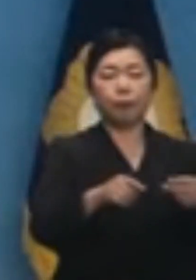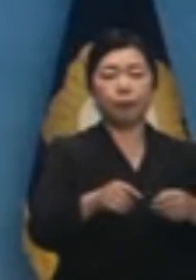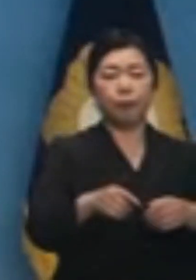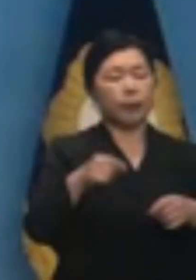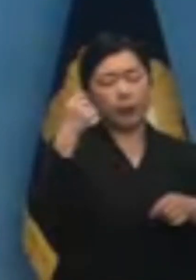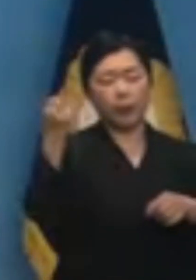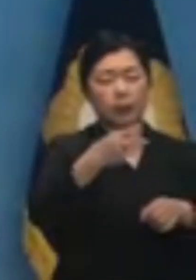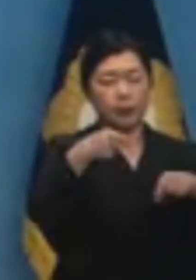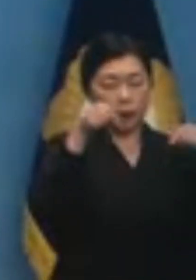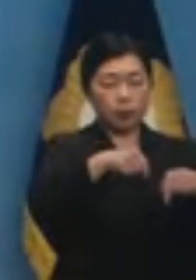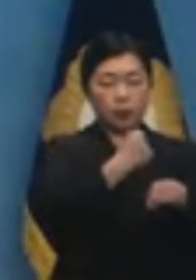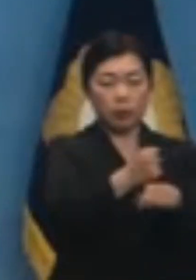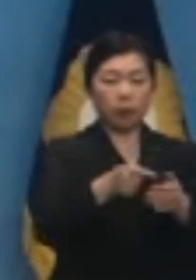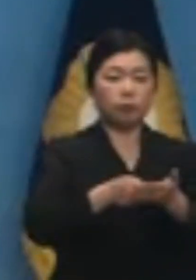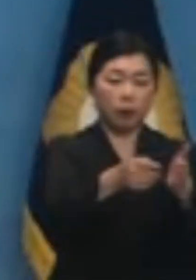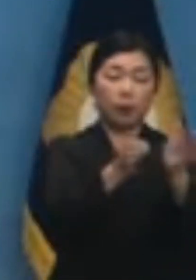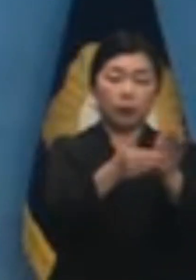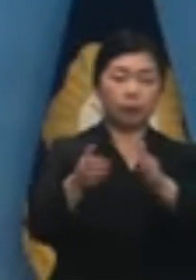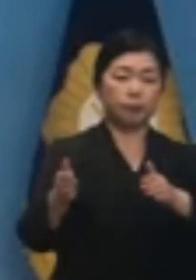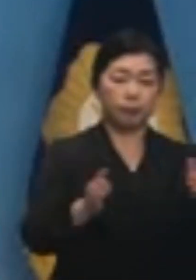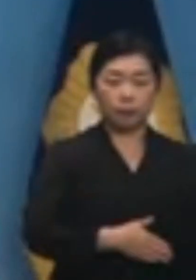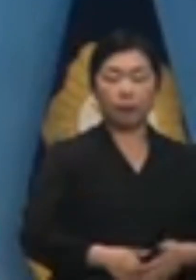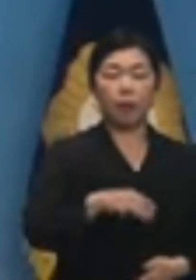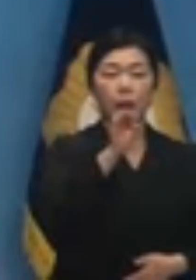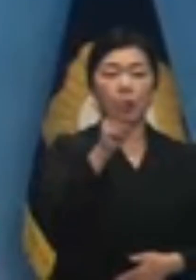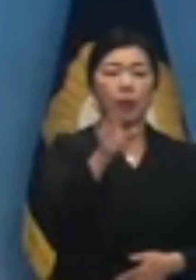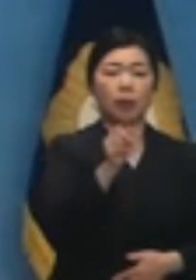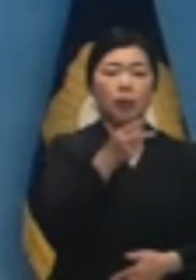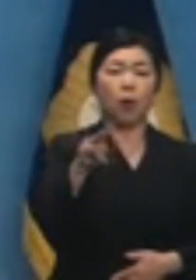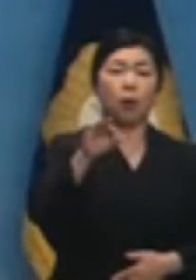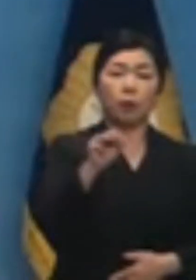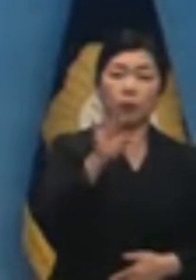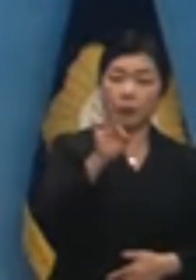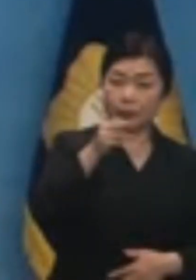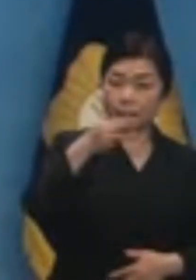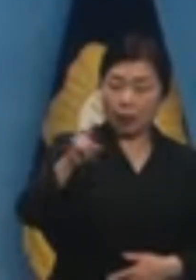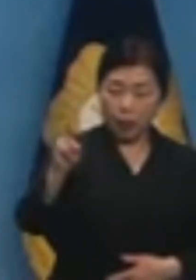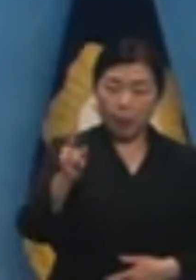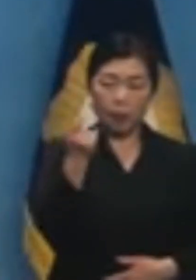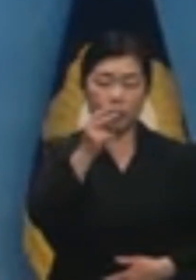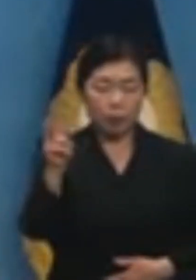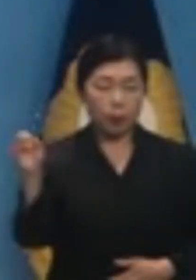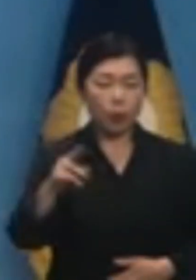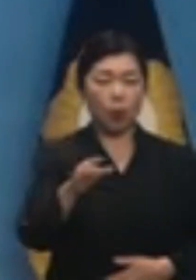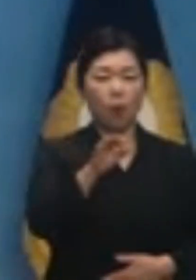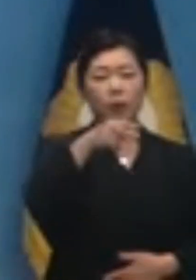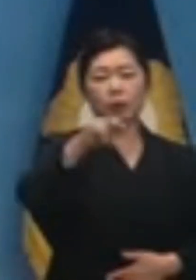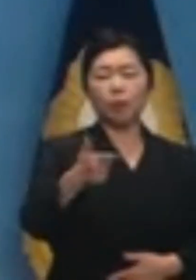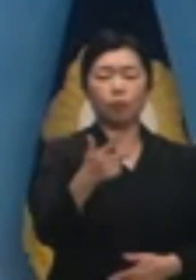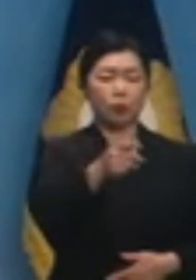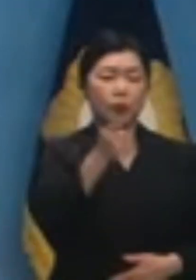완료했습니다. 양영태 박사TV, 성찬경TV 등 유튜브 대응 현황 보고드립니다.